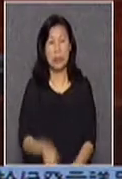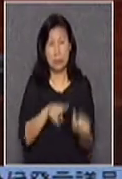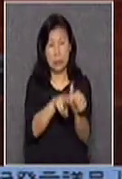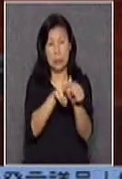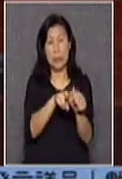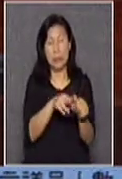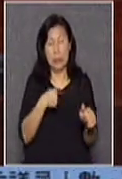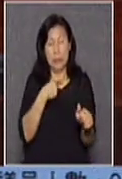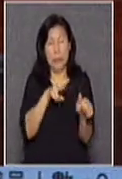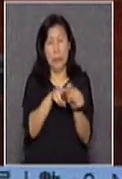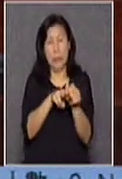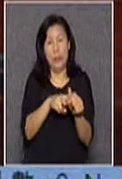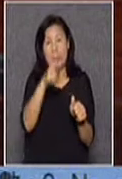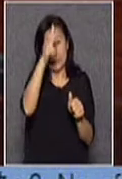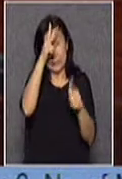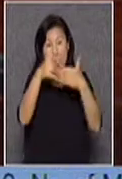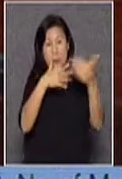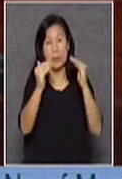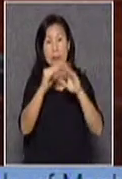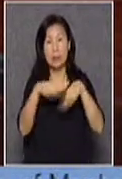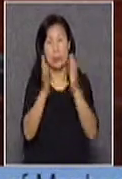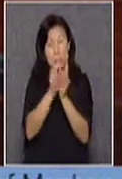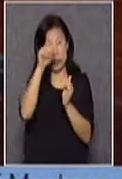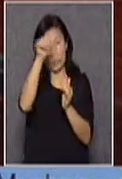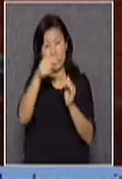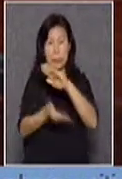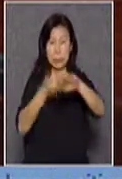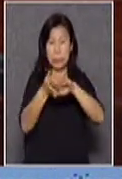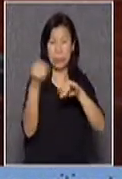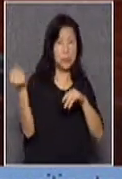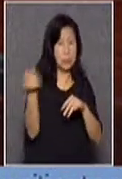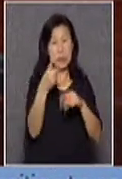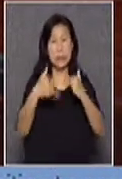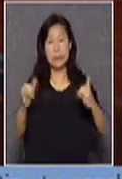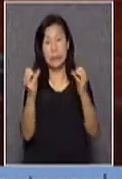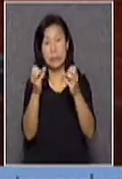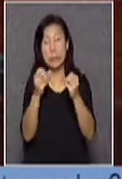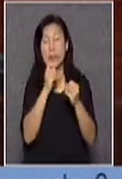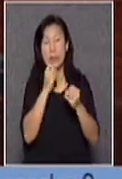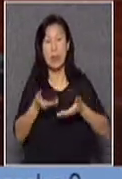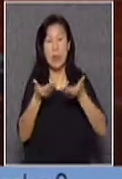同迫使民政局咧係就呢個問題咧係重新開啟呢個討論咧，係還